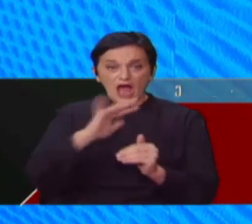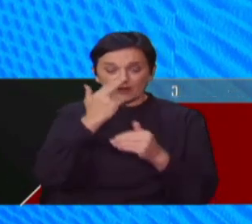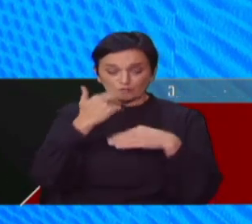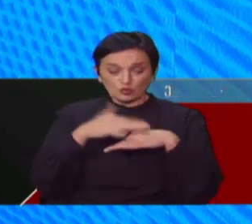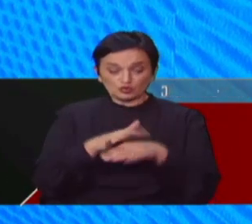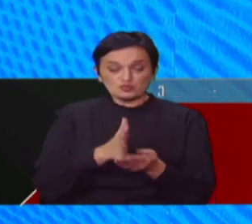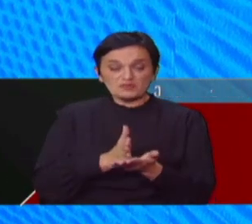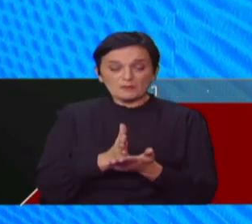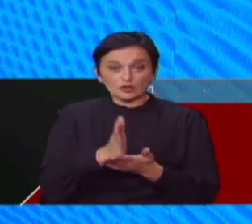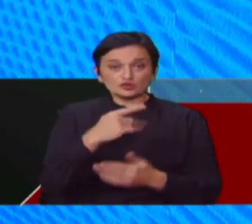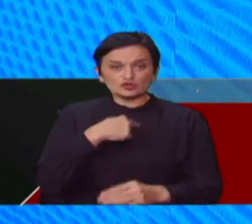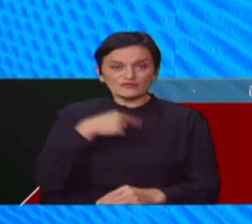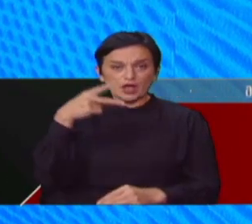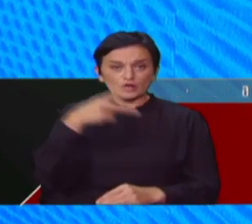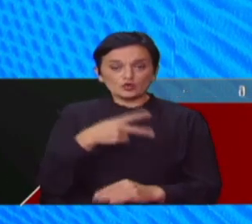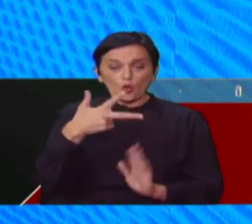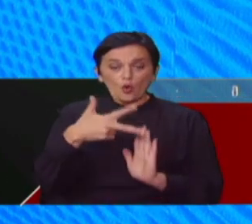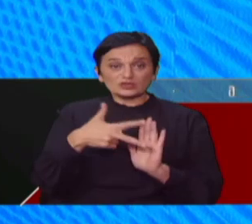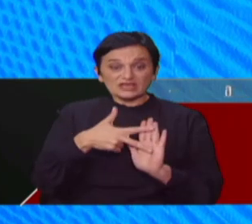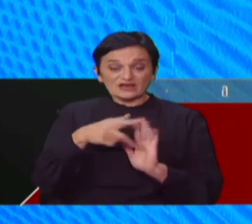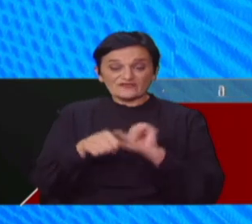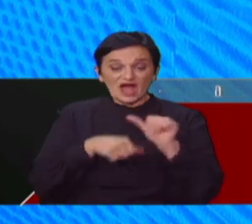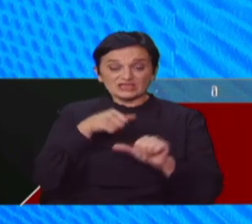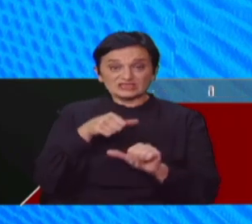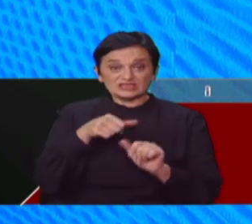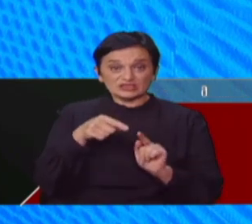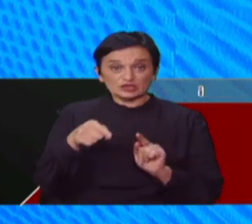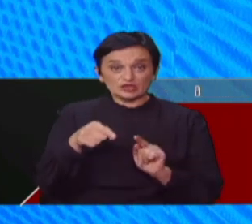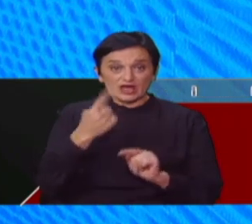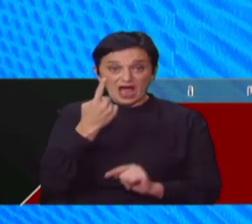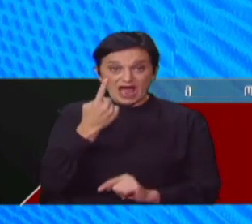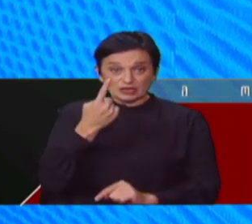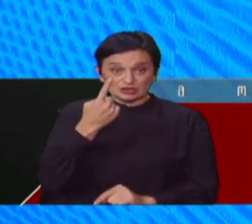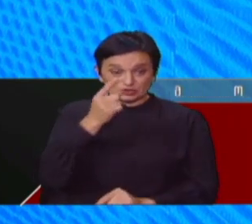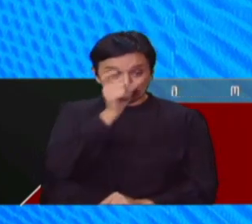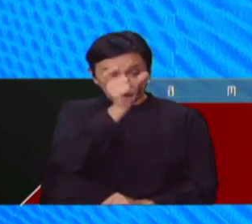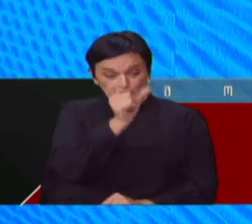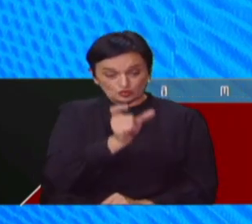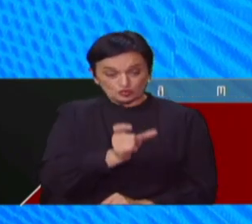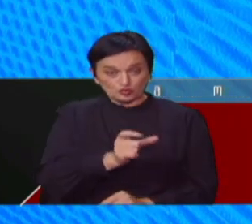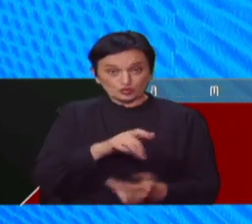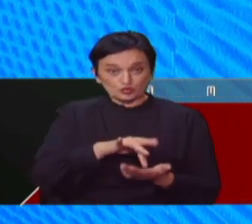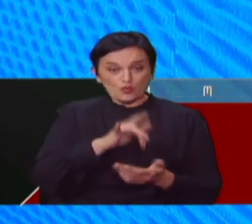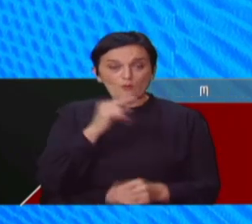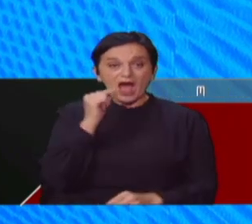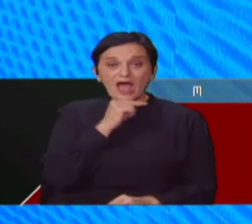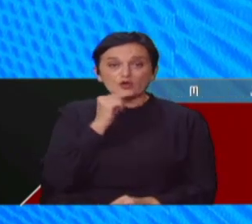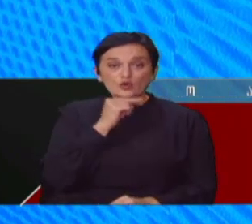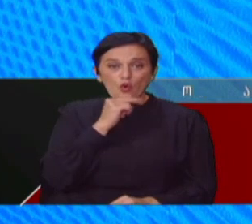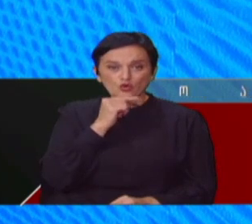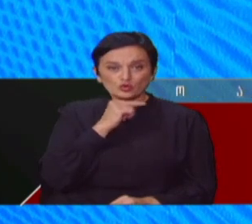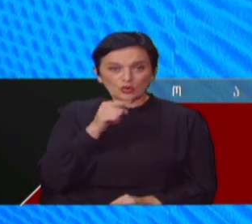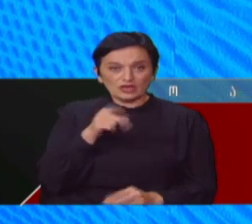მიმართულებით. ჩვენ 2028 წლისთვის ერთსულ მოსახლეზე ეკონომიკით, მსხვილობით,